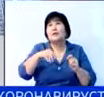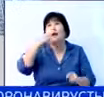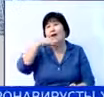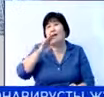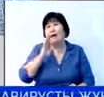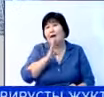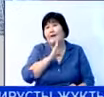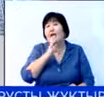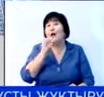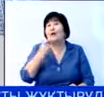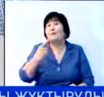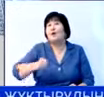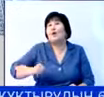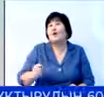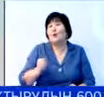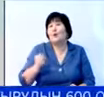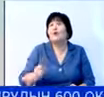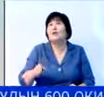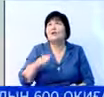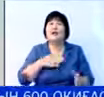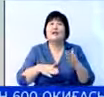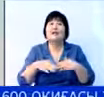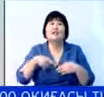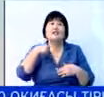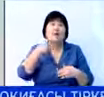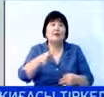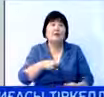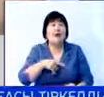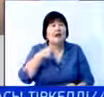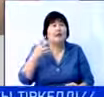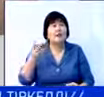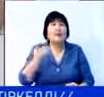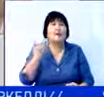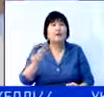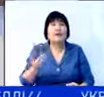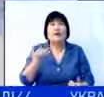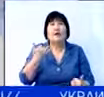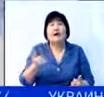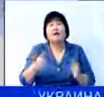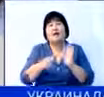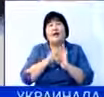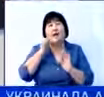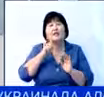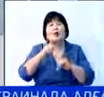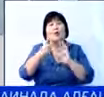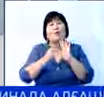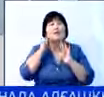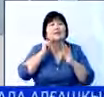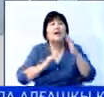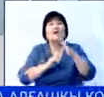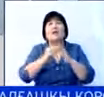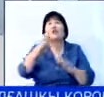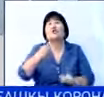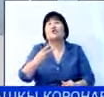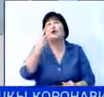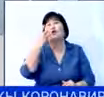ата-анасына, ал енді бірі достарына жарыса ризашылығын білдіріп жатыр. Айта кетейік, бұл жерде қазір 6 жастан 18 жасқа дейінгі 23